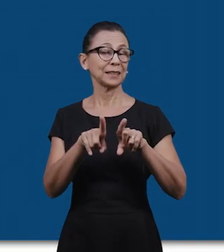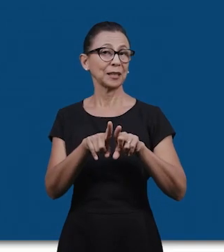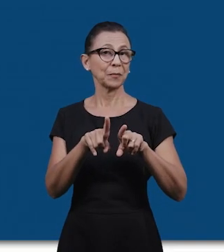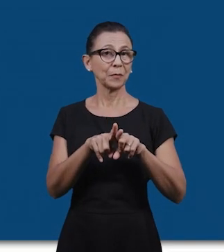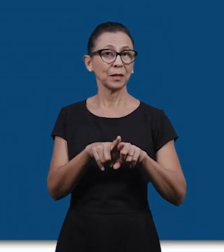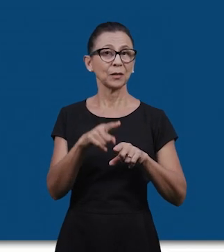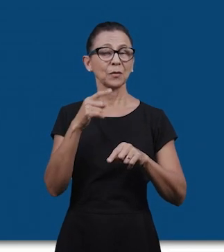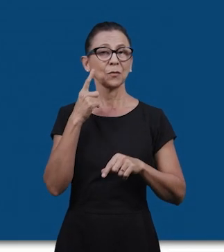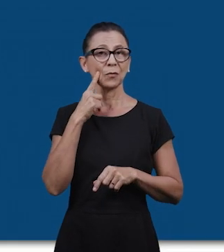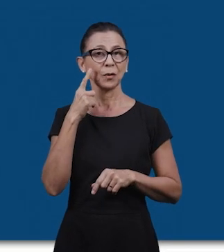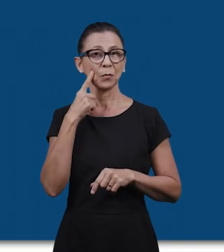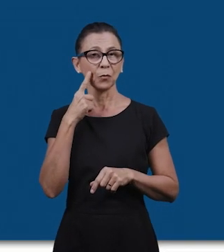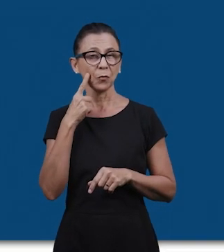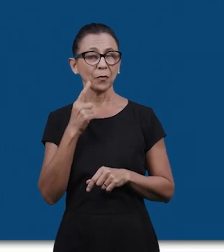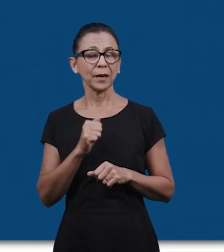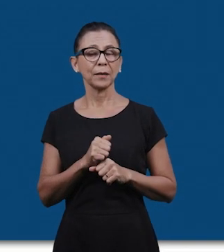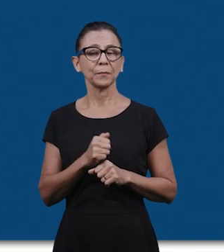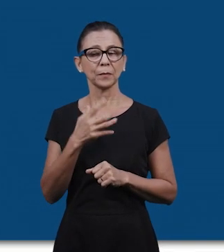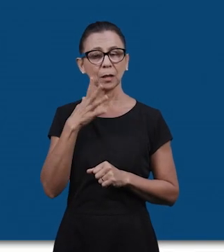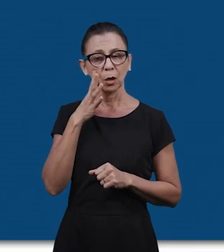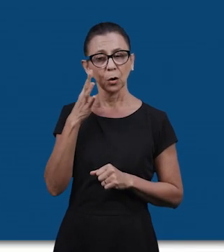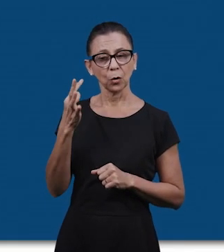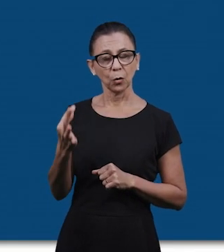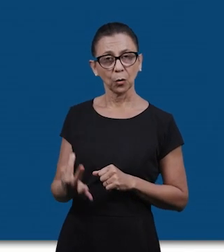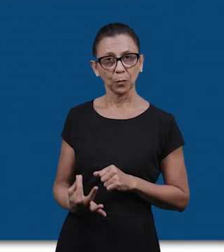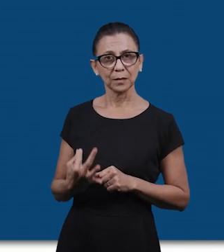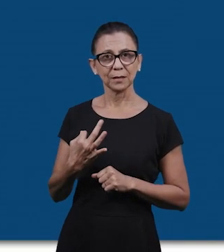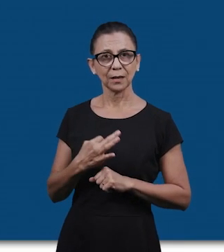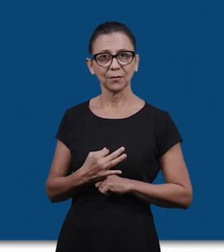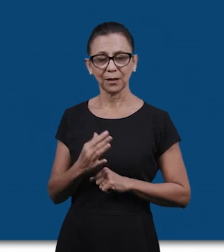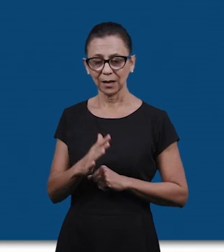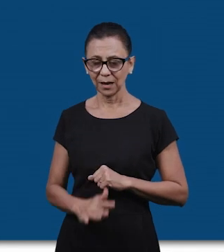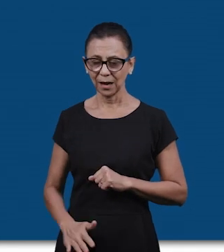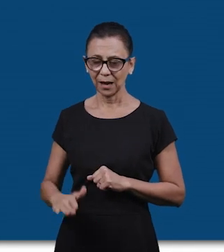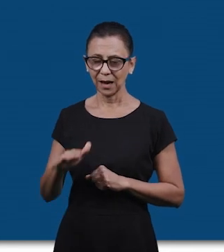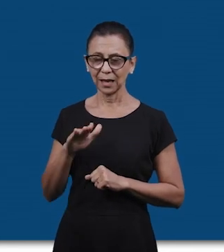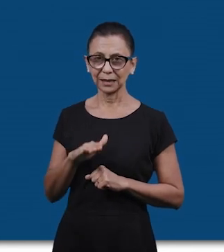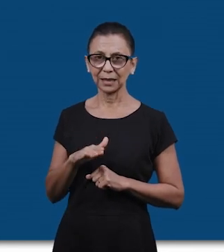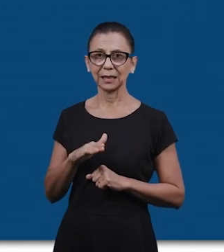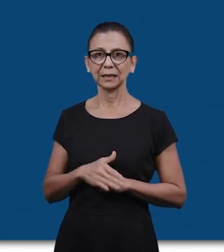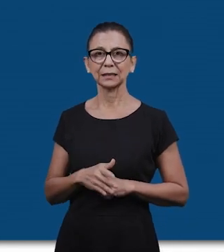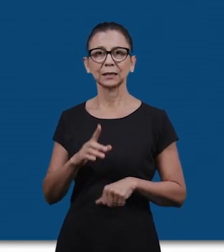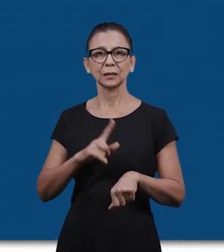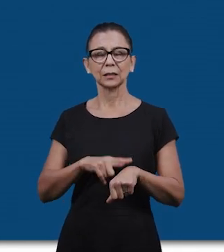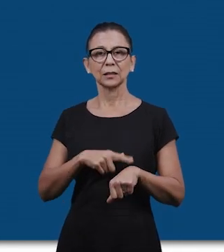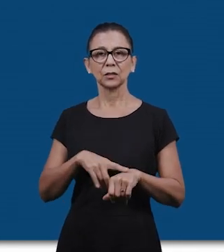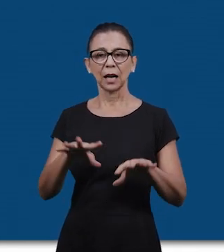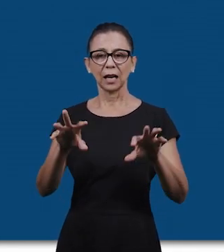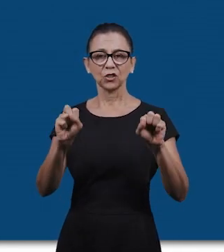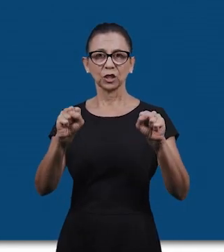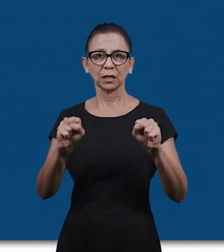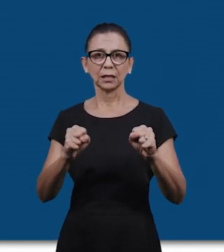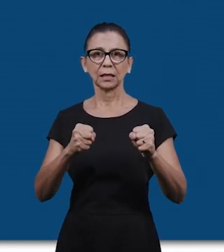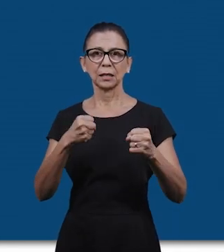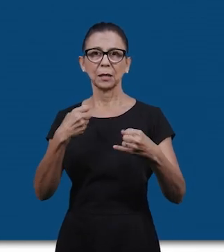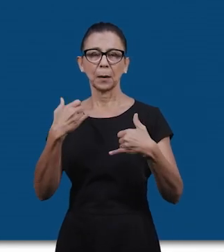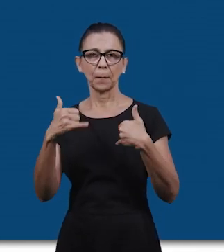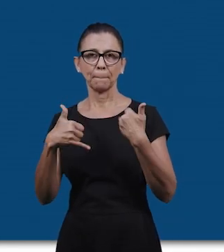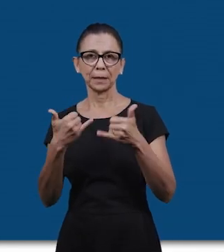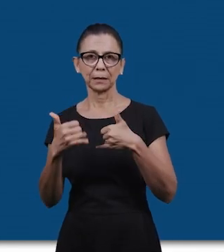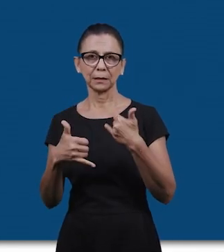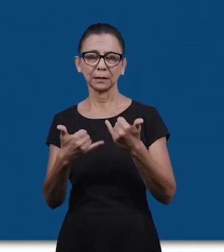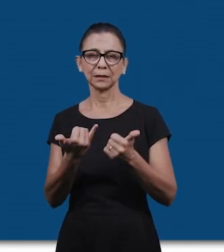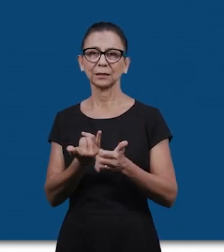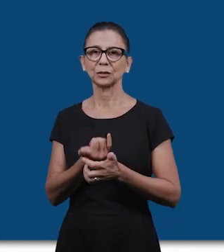les aspects qui doivent être observés dans la construction ou acquisition des jeux. Nous